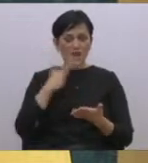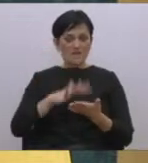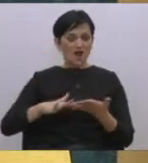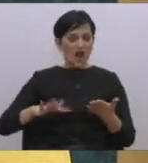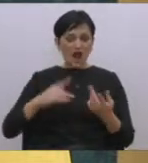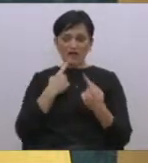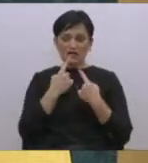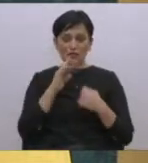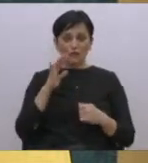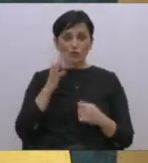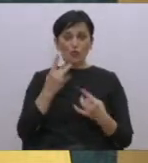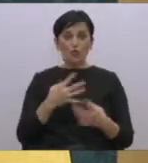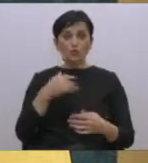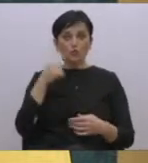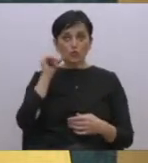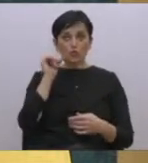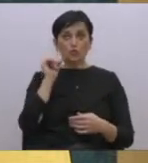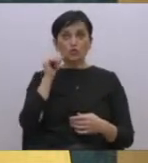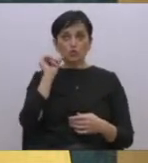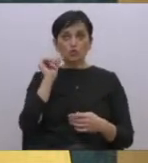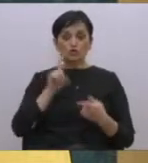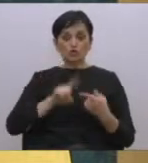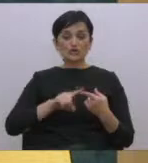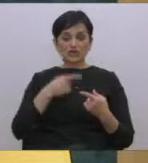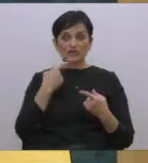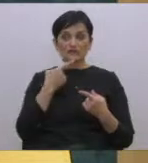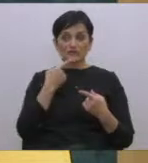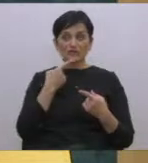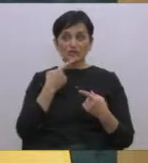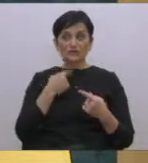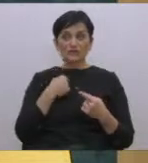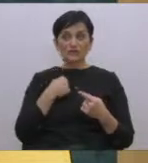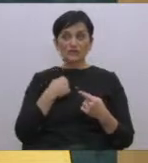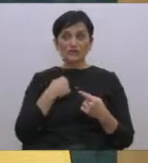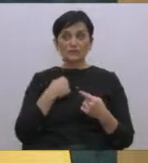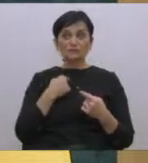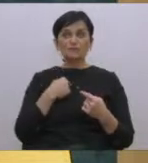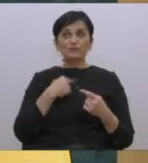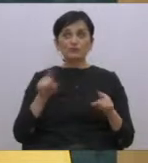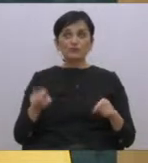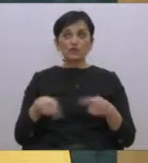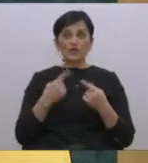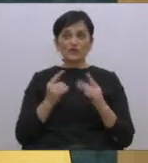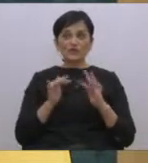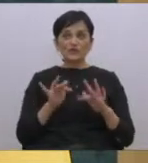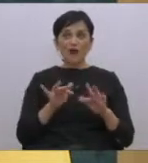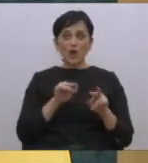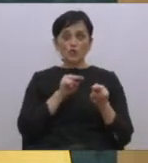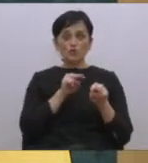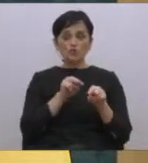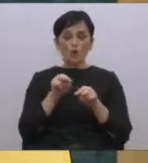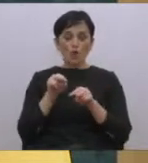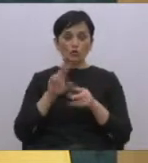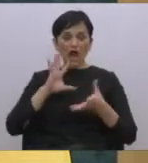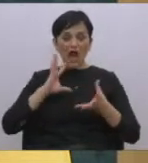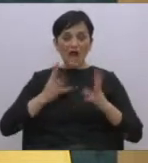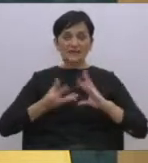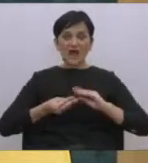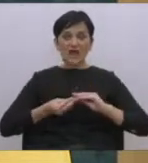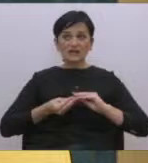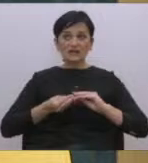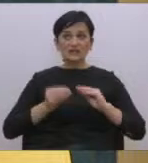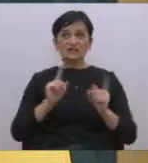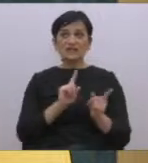vitruirom, da gușin agnișni, am asta, dacă au și revit, ce am hoțelit, monitoring, analiz, da,